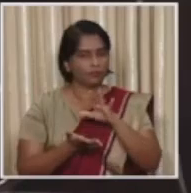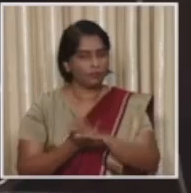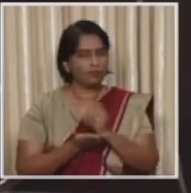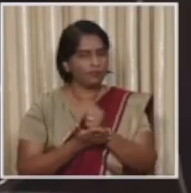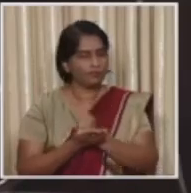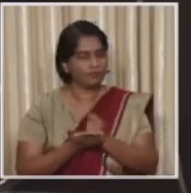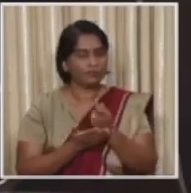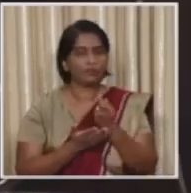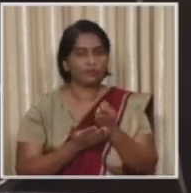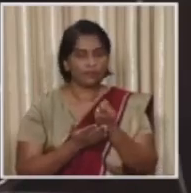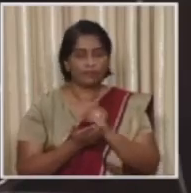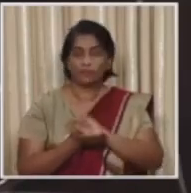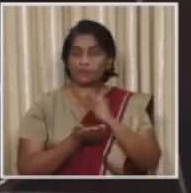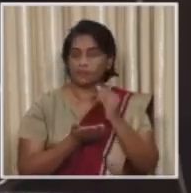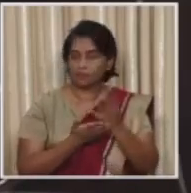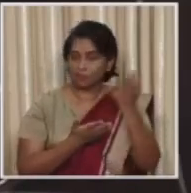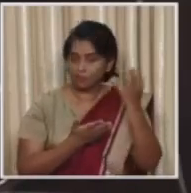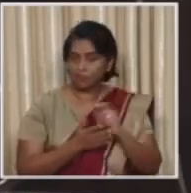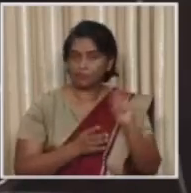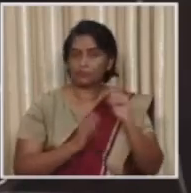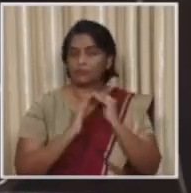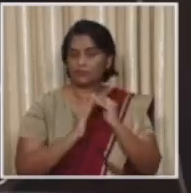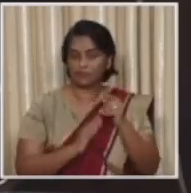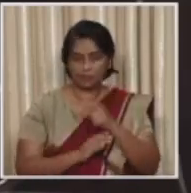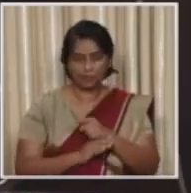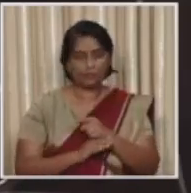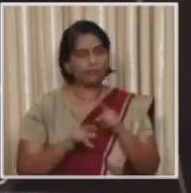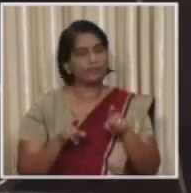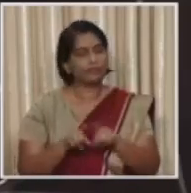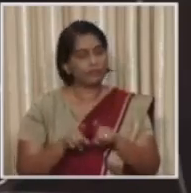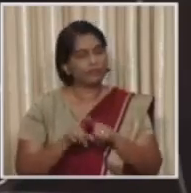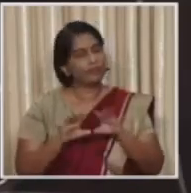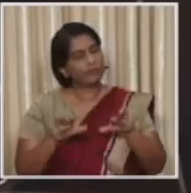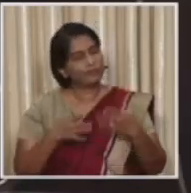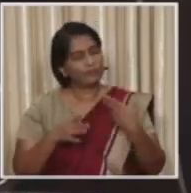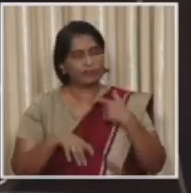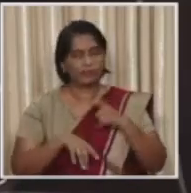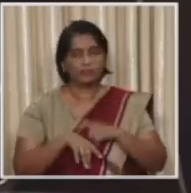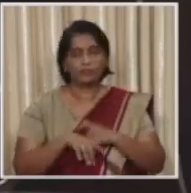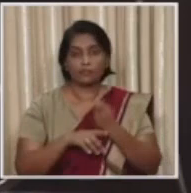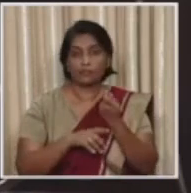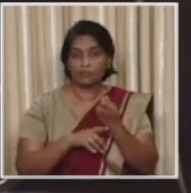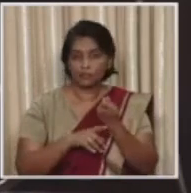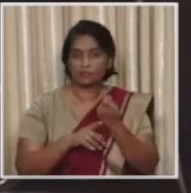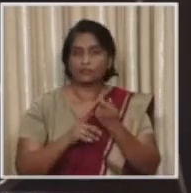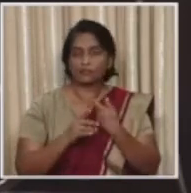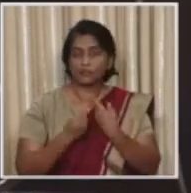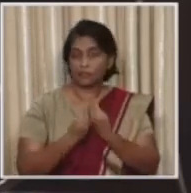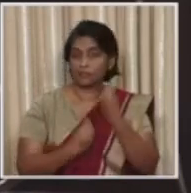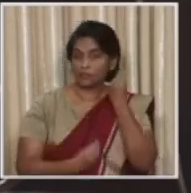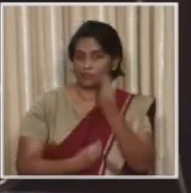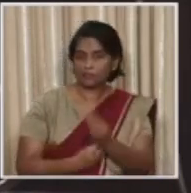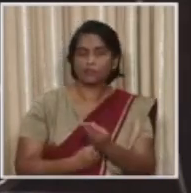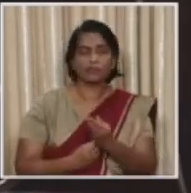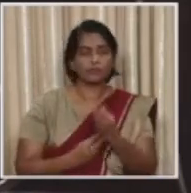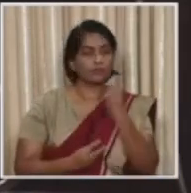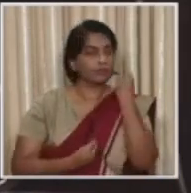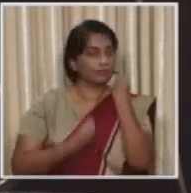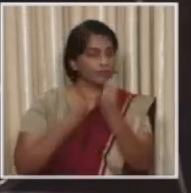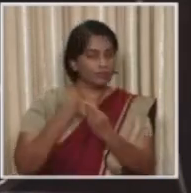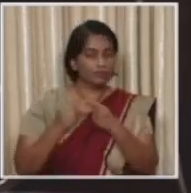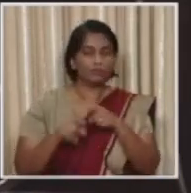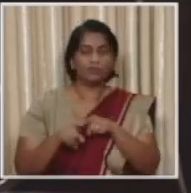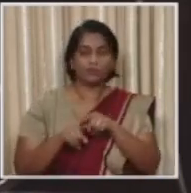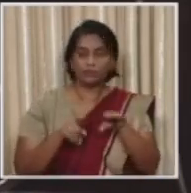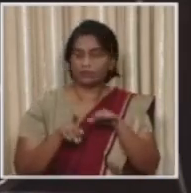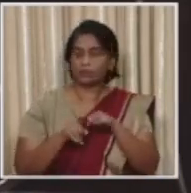මේ අරමුදල් ලැබෙන්නේ මේ කාර්යාලයට සහ ඕනෑම ආකාරයක මූලාශ්‍රයකින් පරිත්‍යාග තාග්ය සහ ප්‍රධාන වශයෙන් පාර්ලිමේන්තු